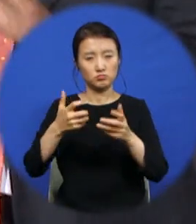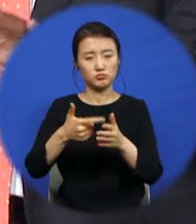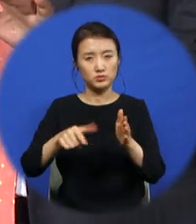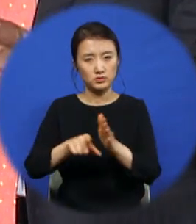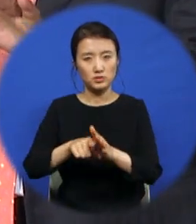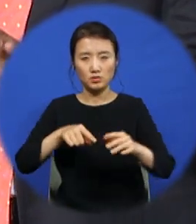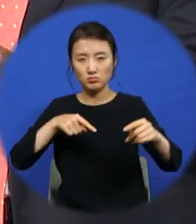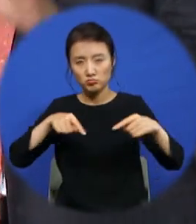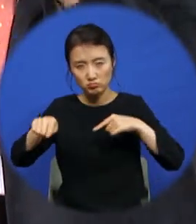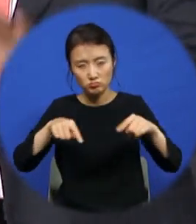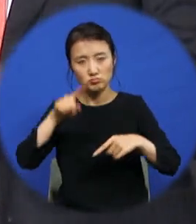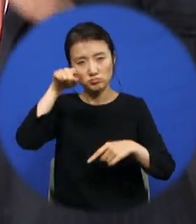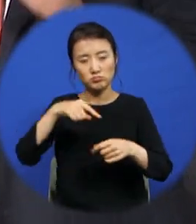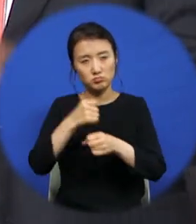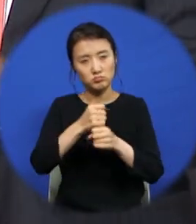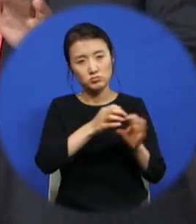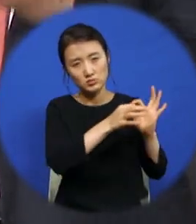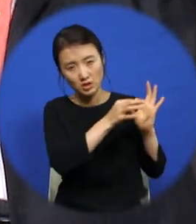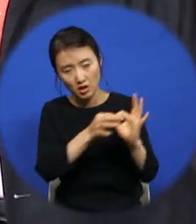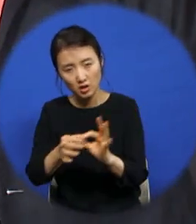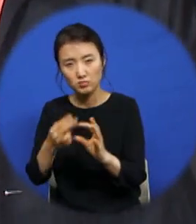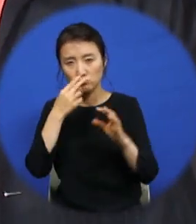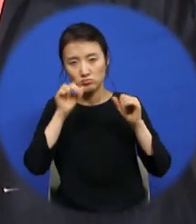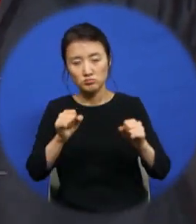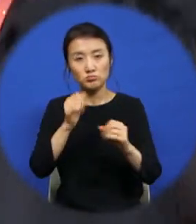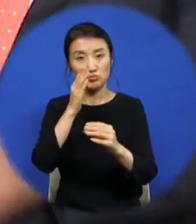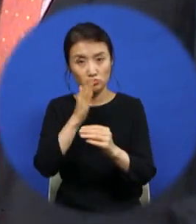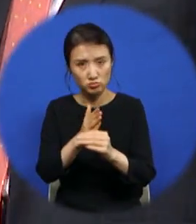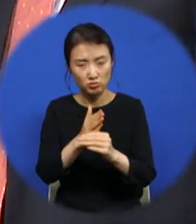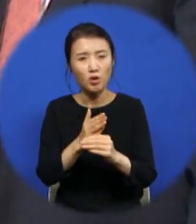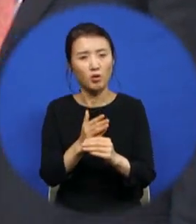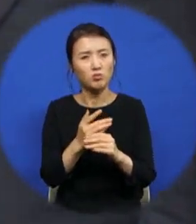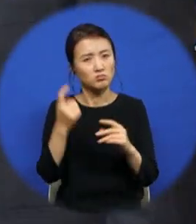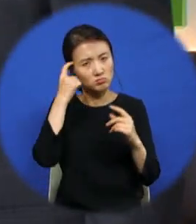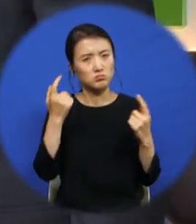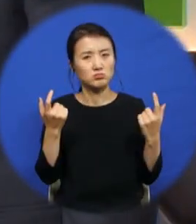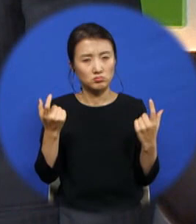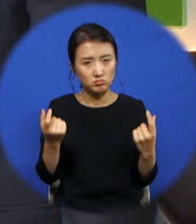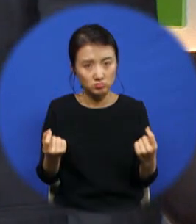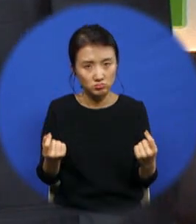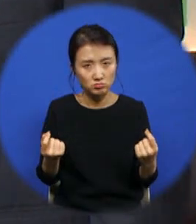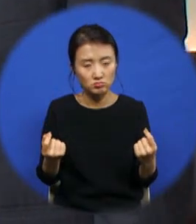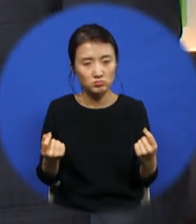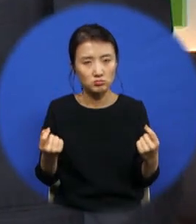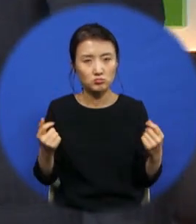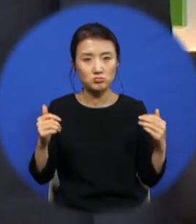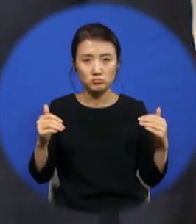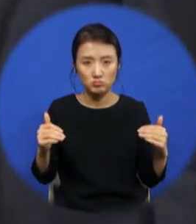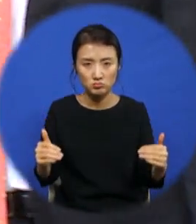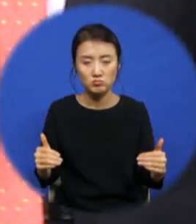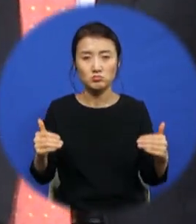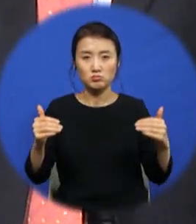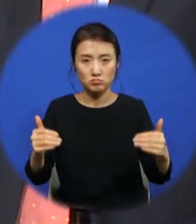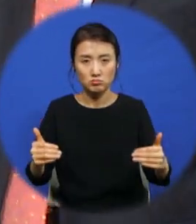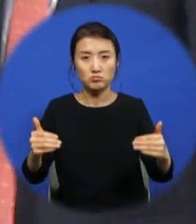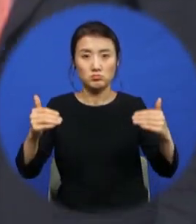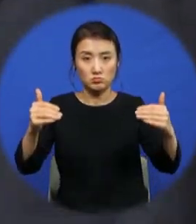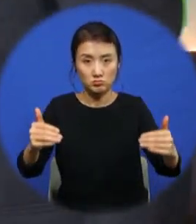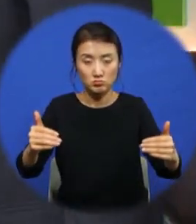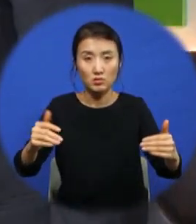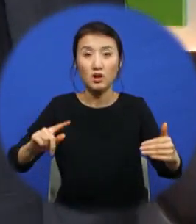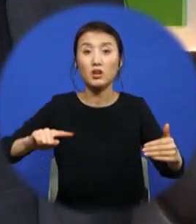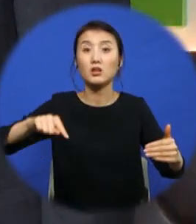창조하고 계신다 지금도 계속되고 있다는 거에요 이걸 제일 창조 사역 제 2장 조사일 하는데